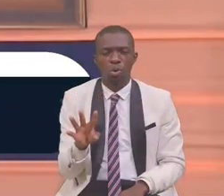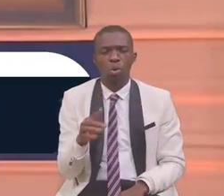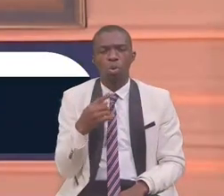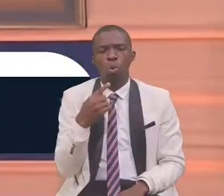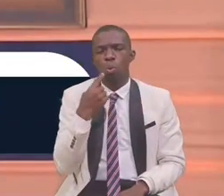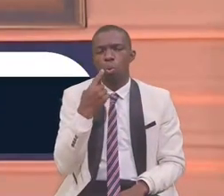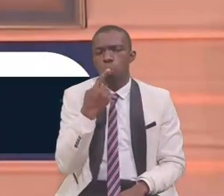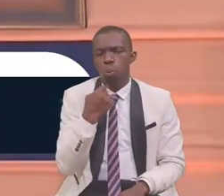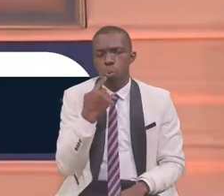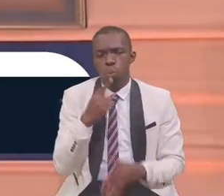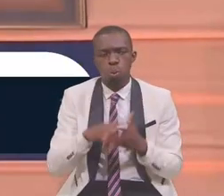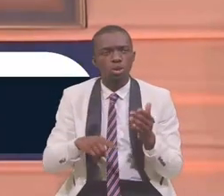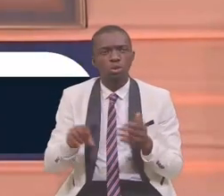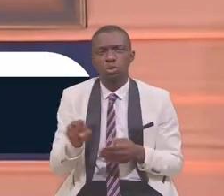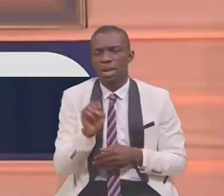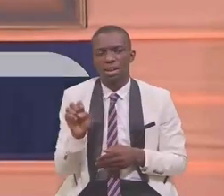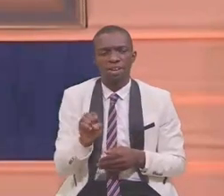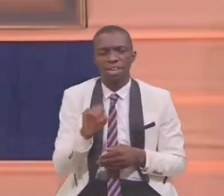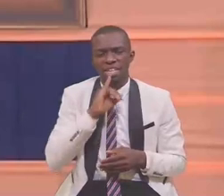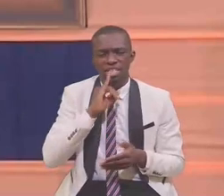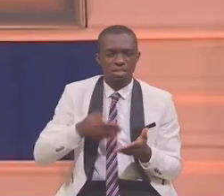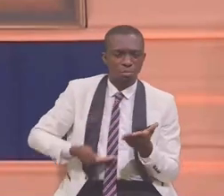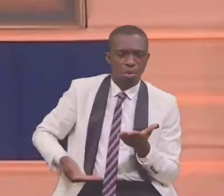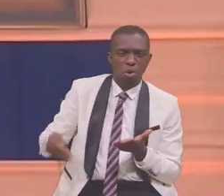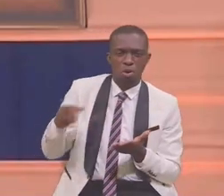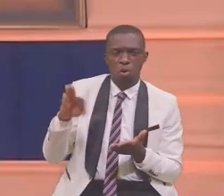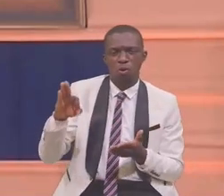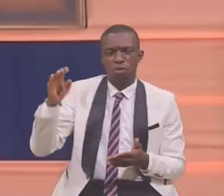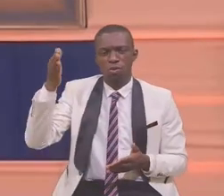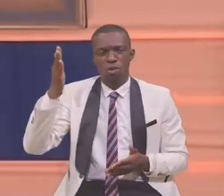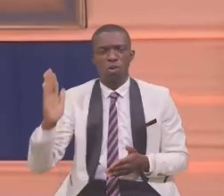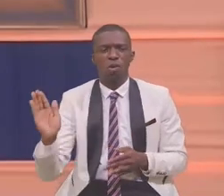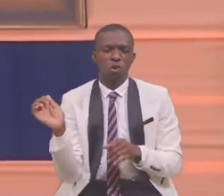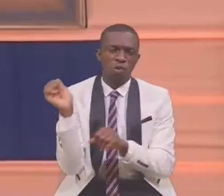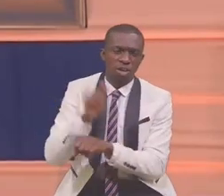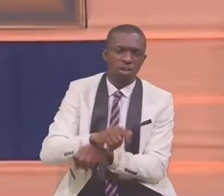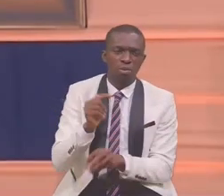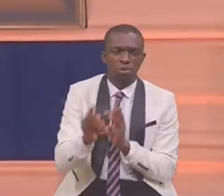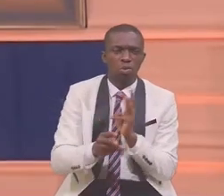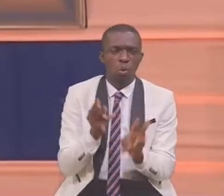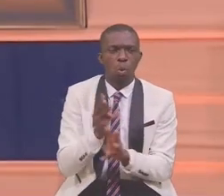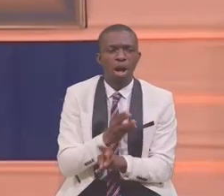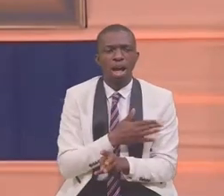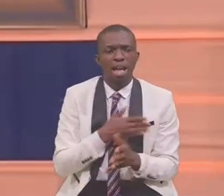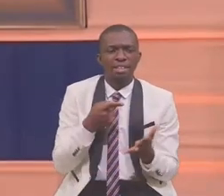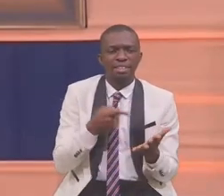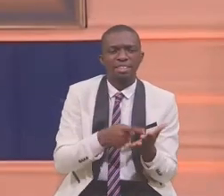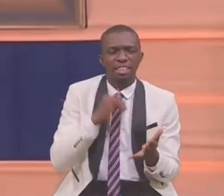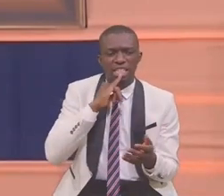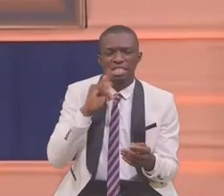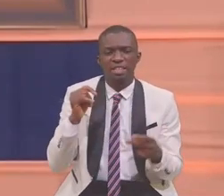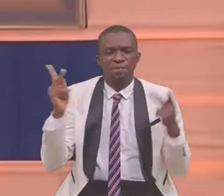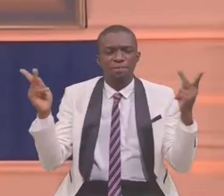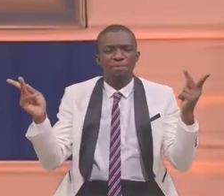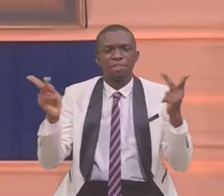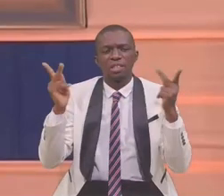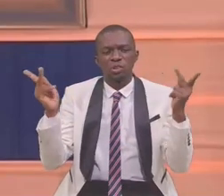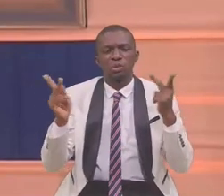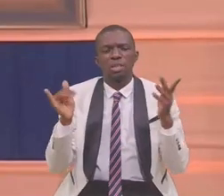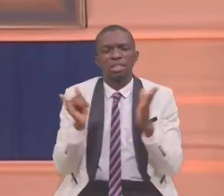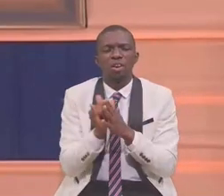qui est né de Dieu triomphe du monde. Et la victoire qui triomphe du monde, c'est